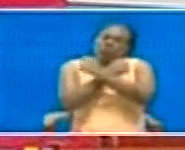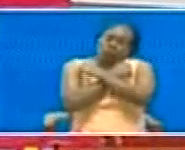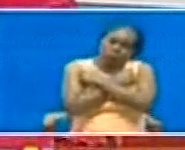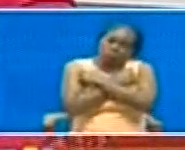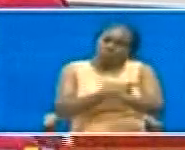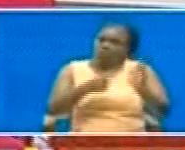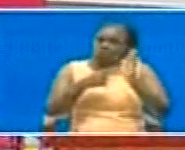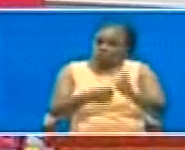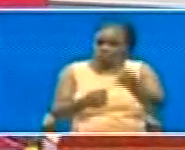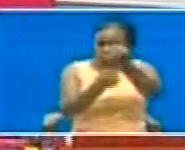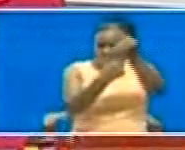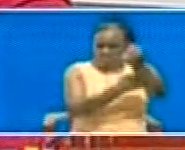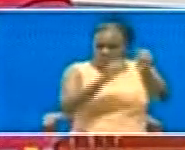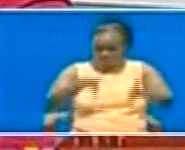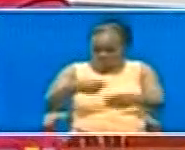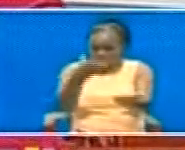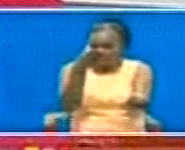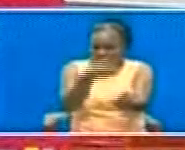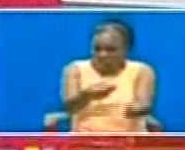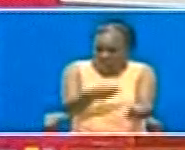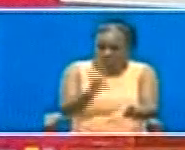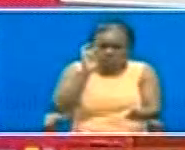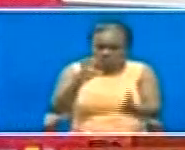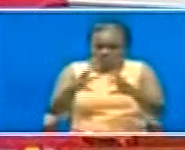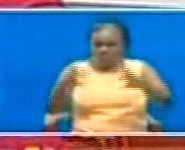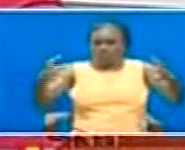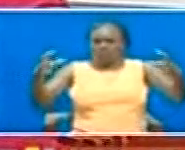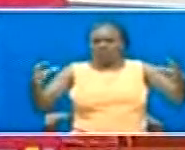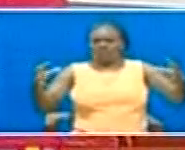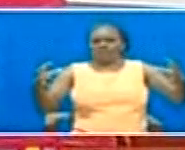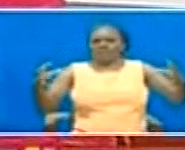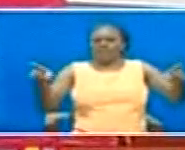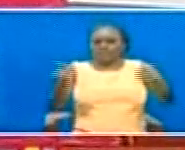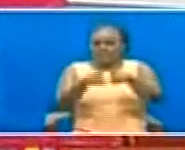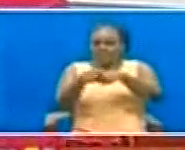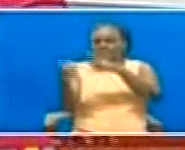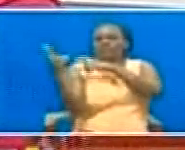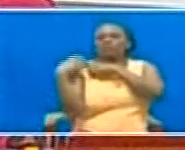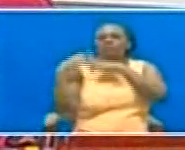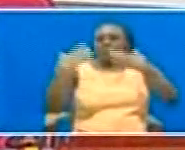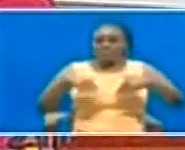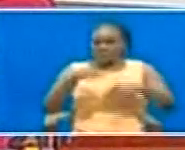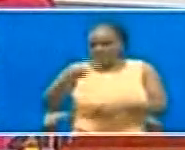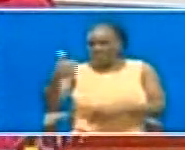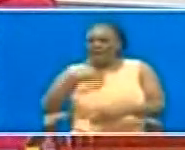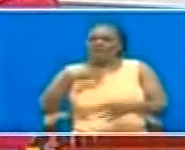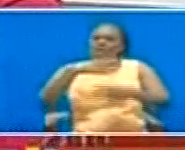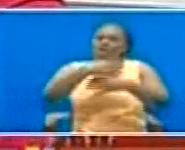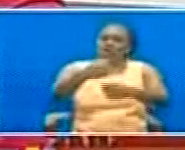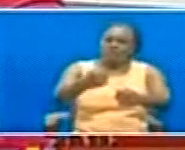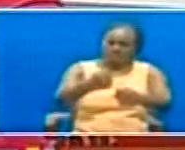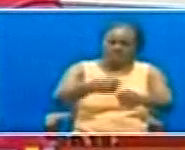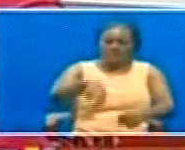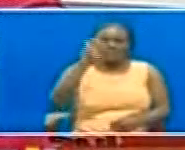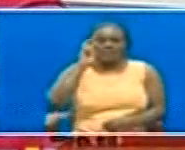kama ni mfadhili, ukiweka pesa alafu unaona ligi na grow, pia hao washikadao wengine wanakuwa na confidence. Na